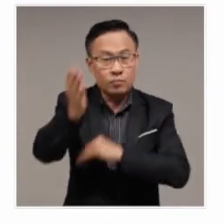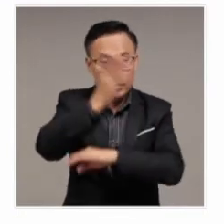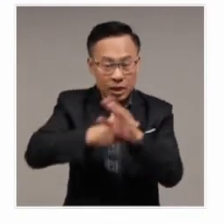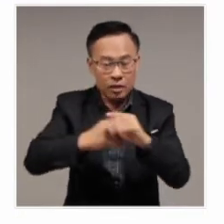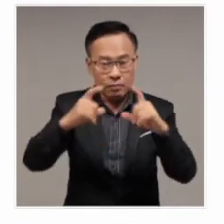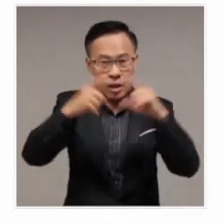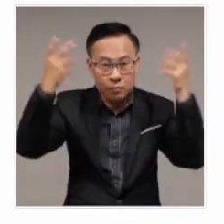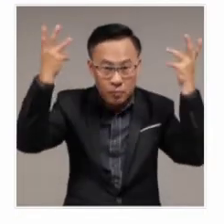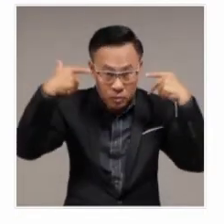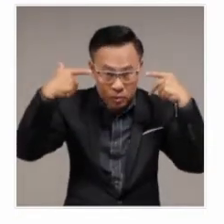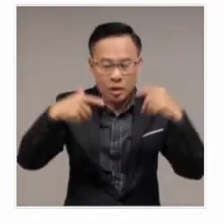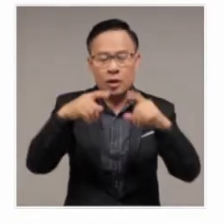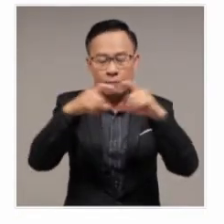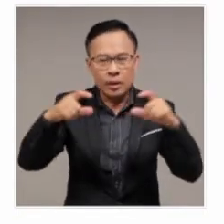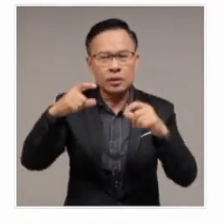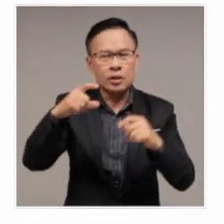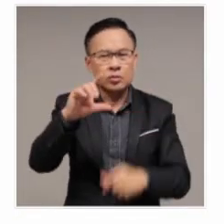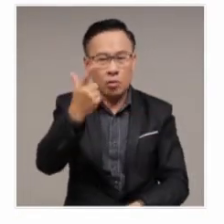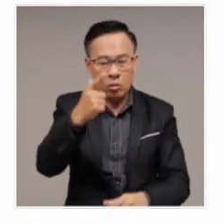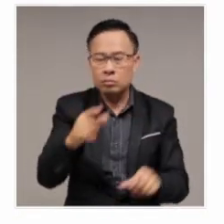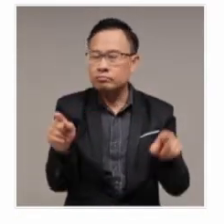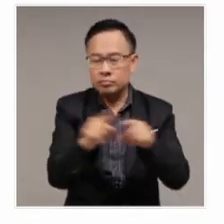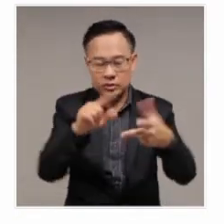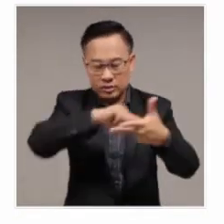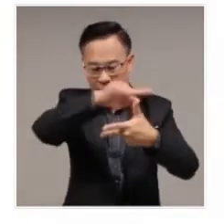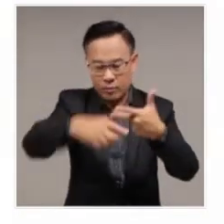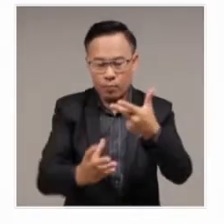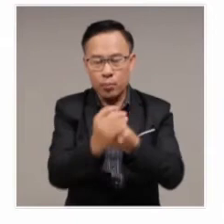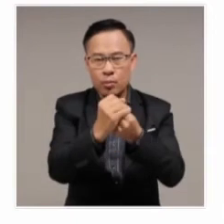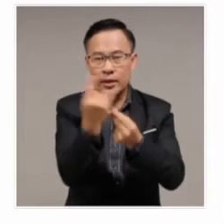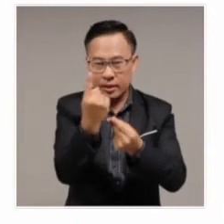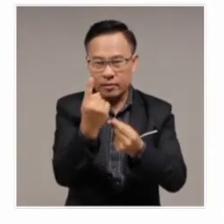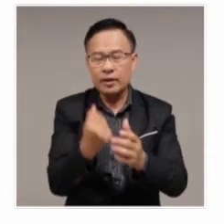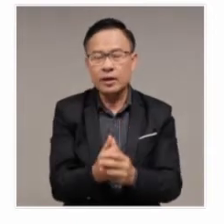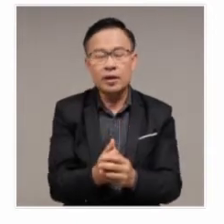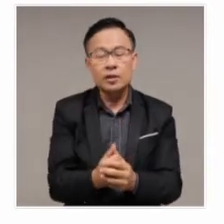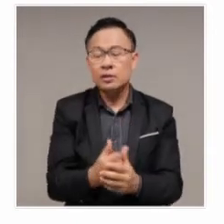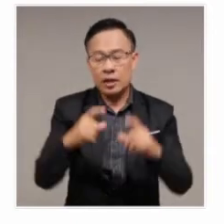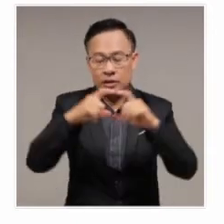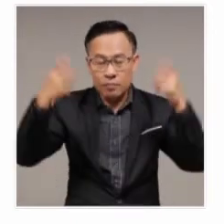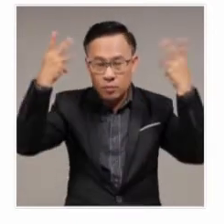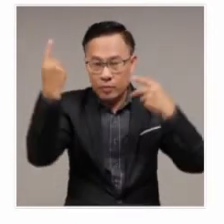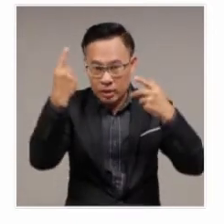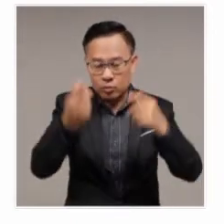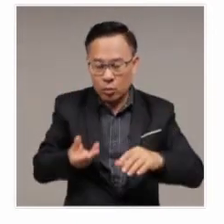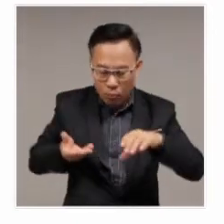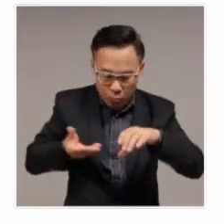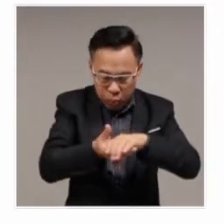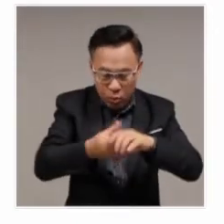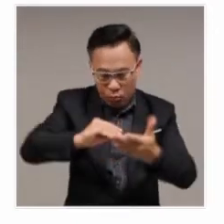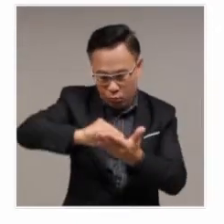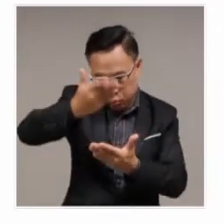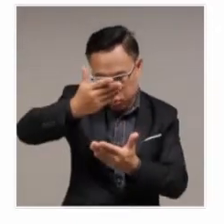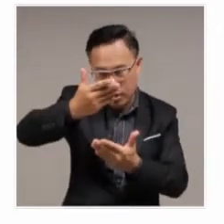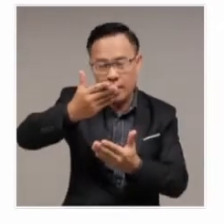ขึ้นทะเบียนนะคะก็จะได้รับบัตรประชาชนแล้วก็มีข้อมูลของคนพิการอยู่ในบัตรเพราะฉะนั้นท่านจะถือบัตรประชาชนบัตรเดียว